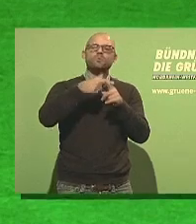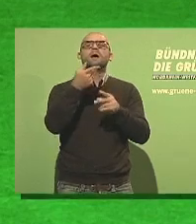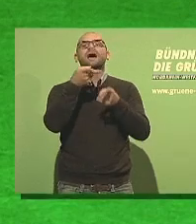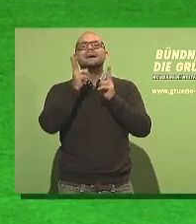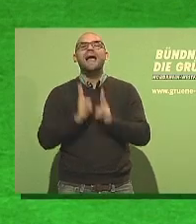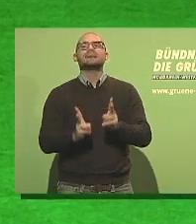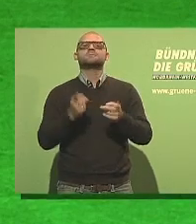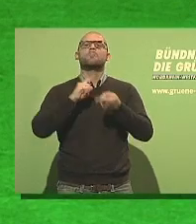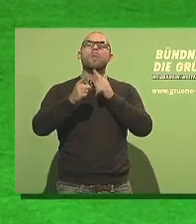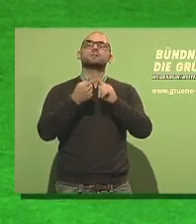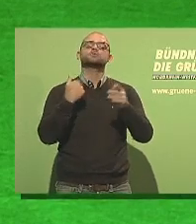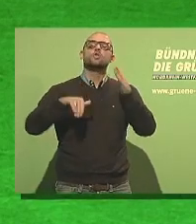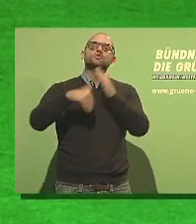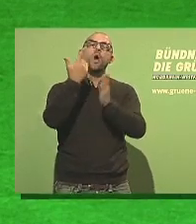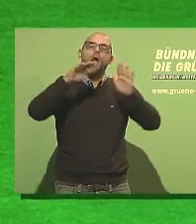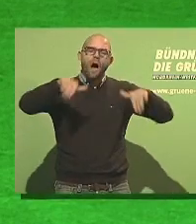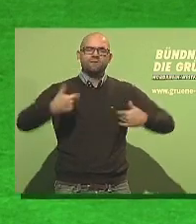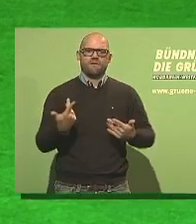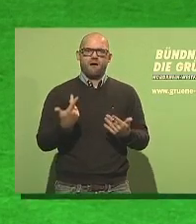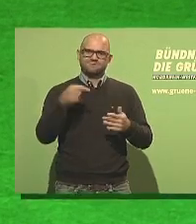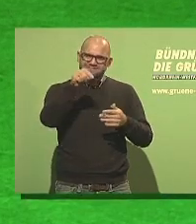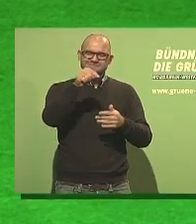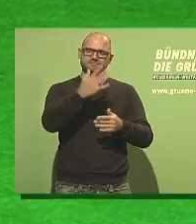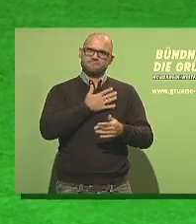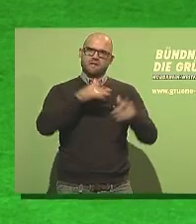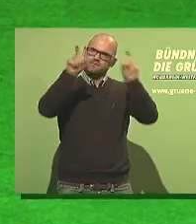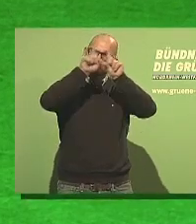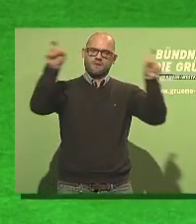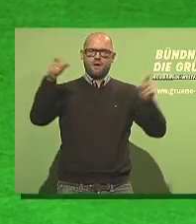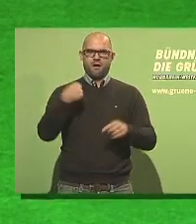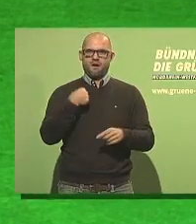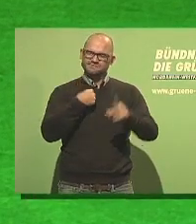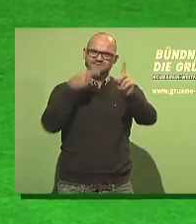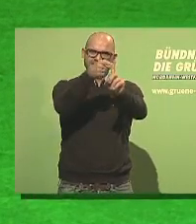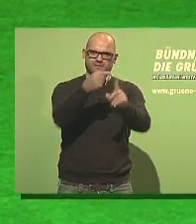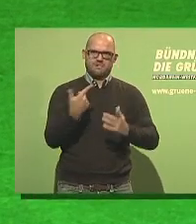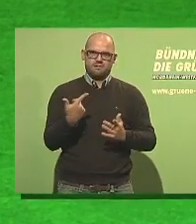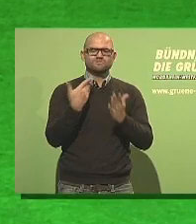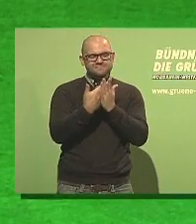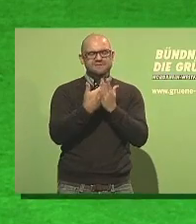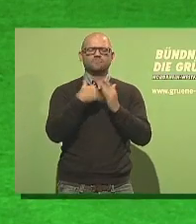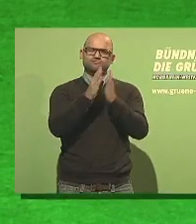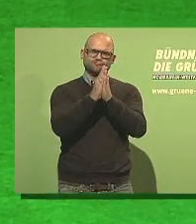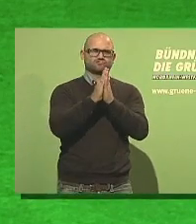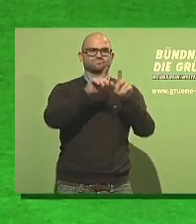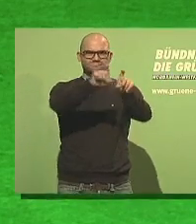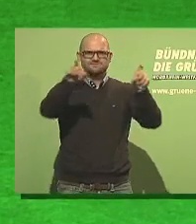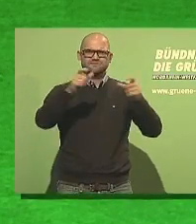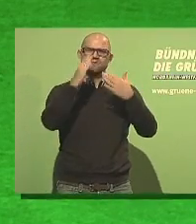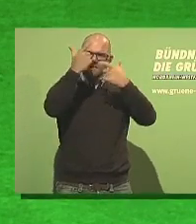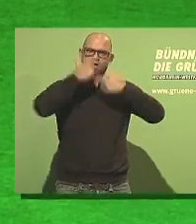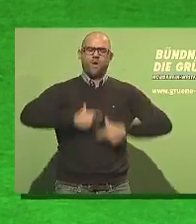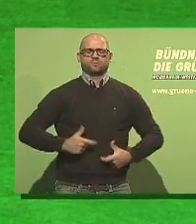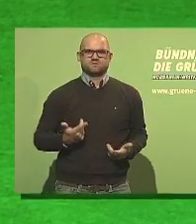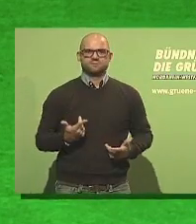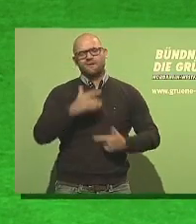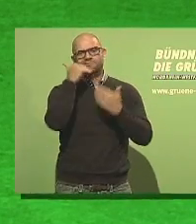liebe Freundinnen und Freunde, möchte ich mich im Deutschen Bundestag einsetzen und dafür bitte ich ganz herzlich um euer Vertrauen und eure Stimme. Vielen Dank.